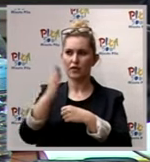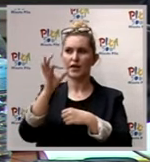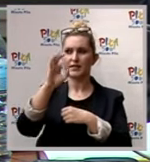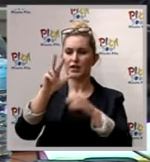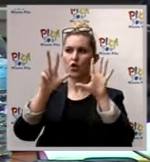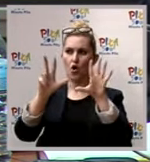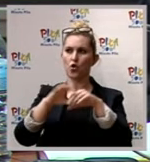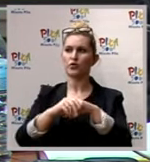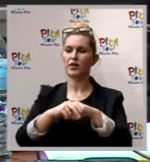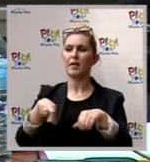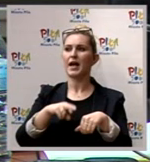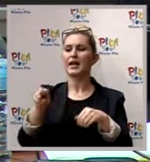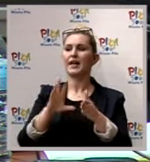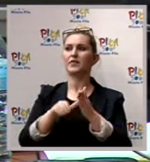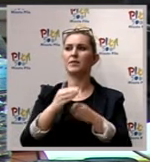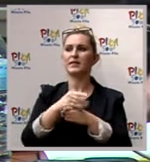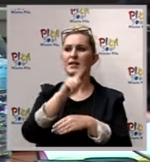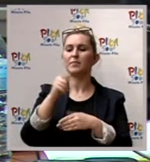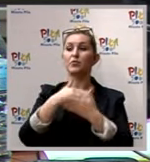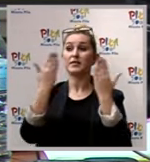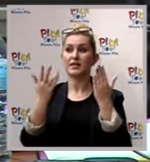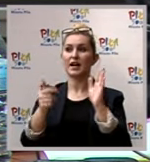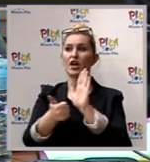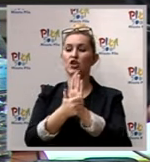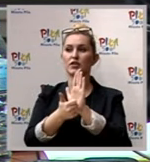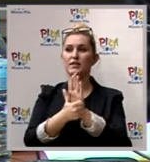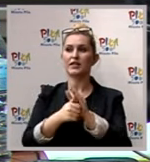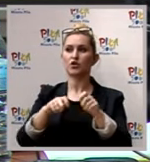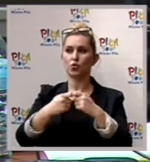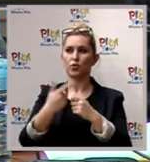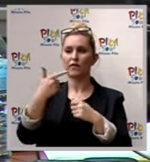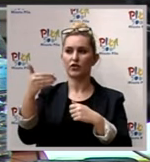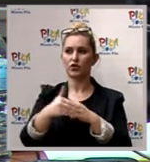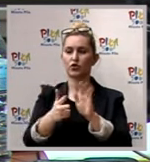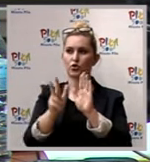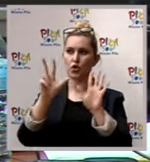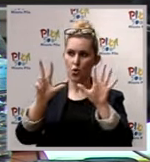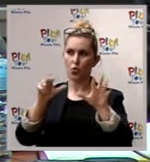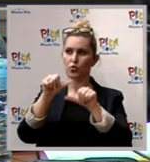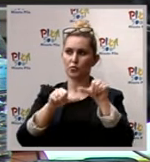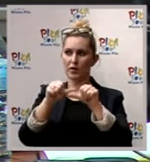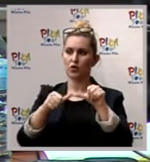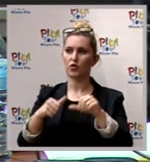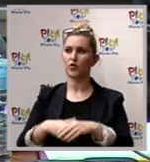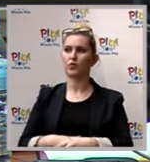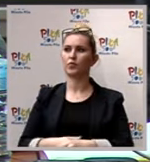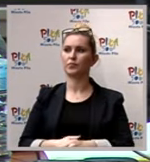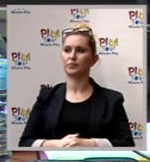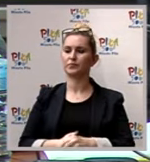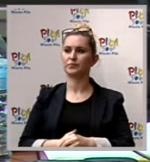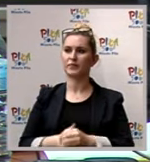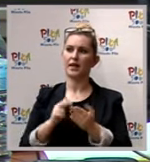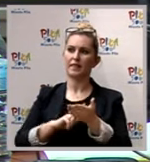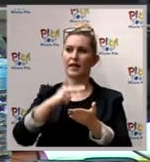29/360/08 Rady Miasta Piły z dnia 16 grudnia 2008 roku w sprawie określenia zasad